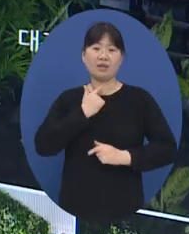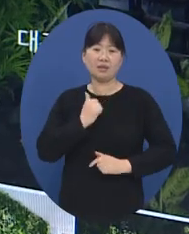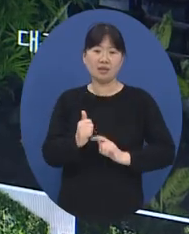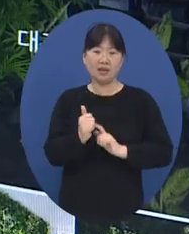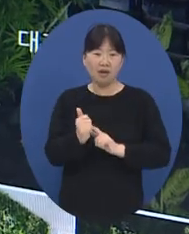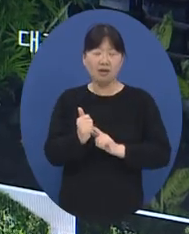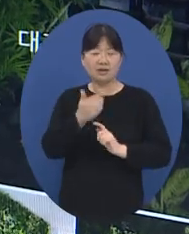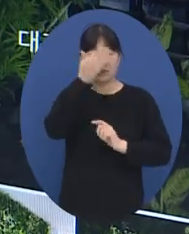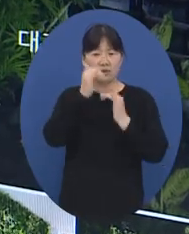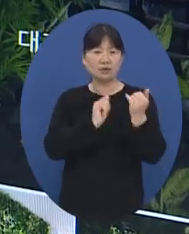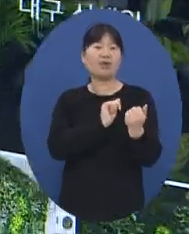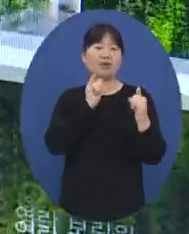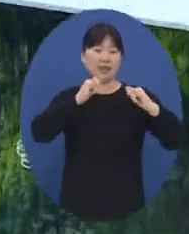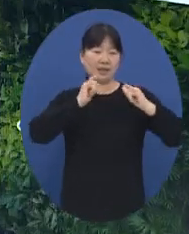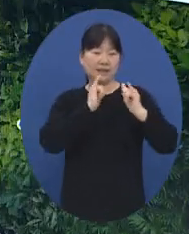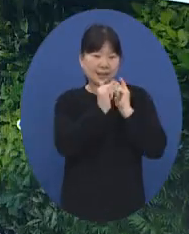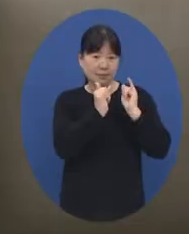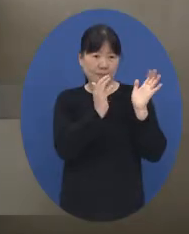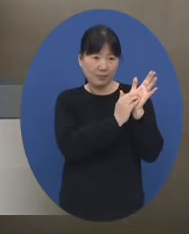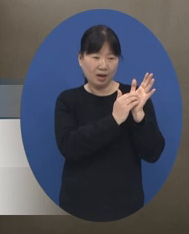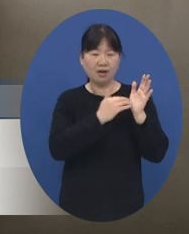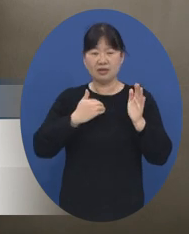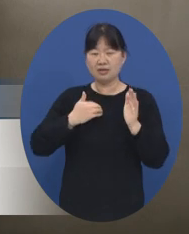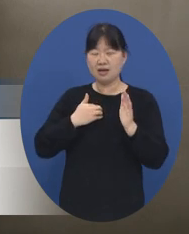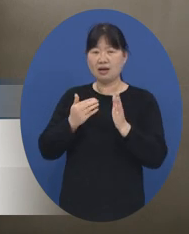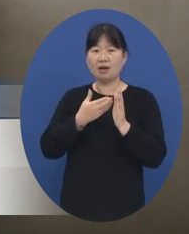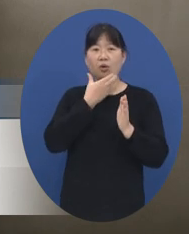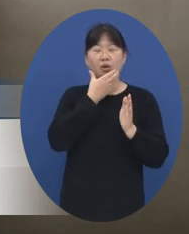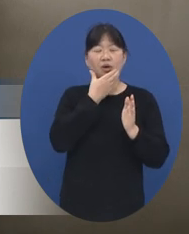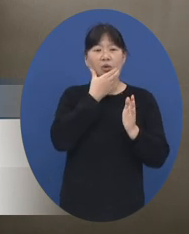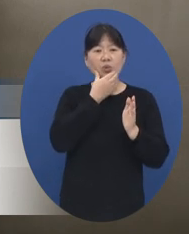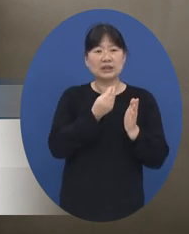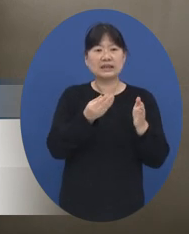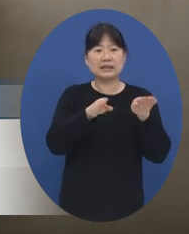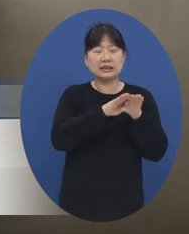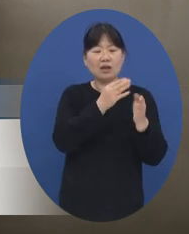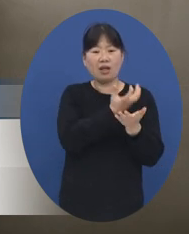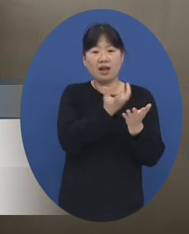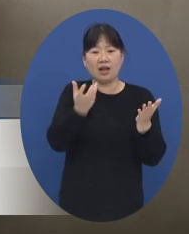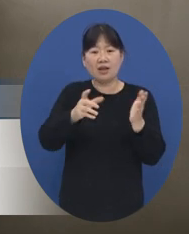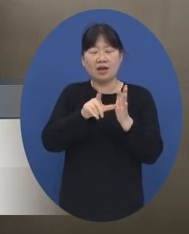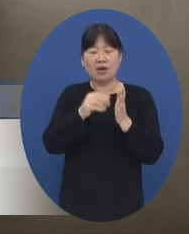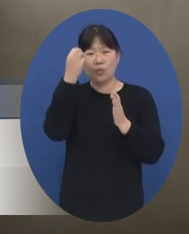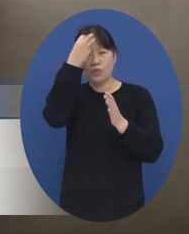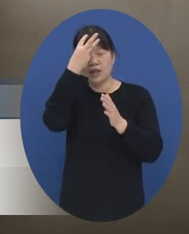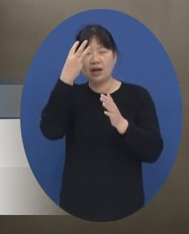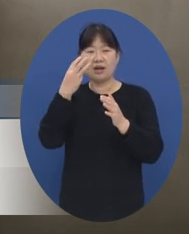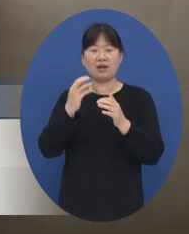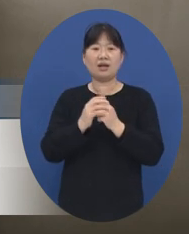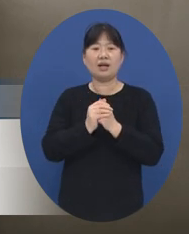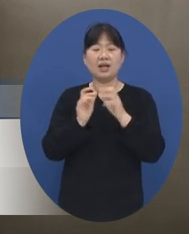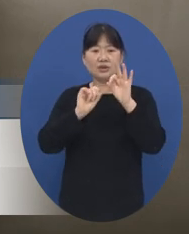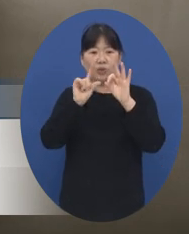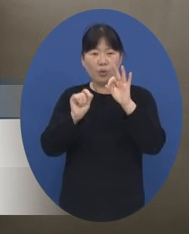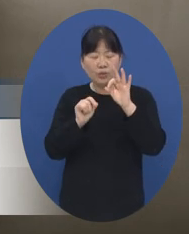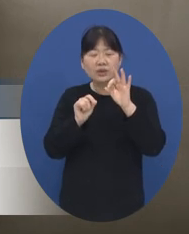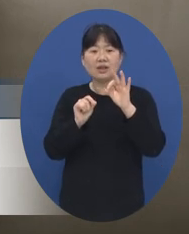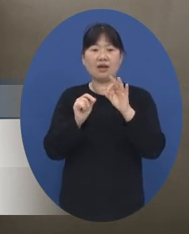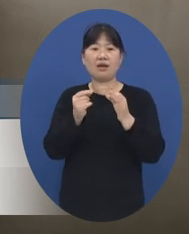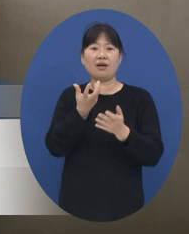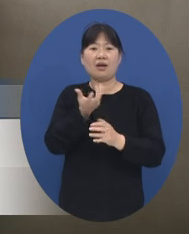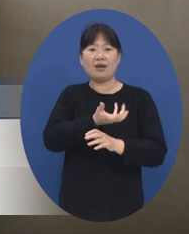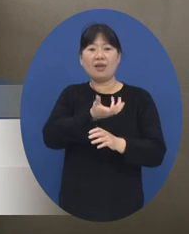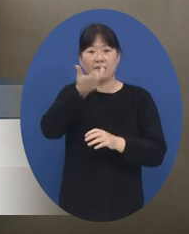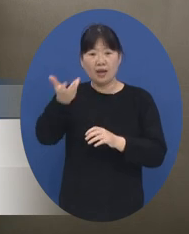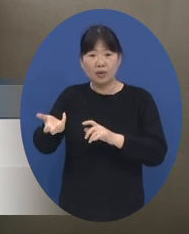청년들을 GTV가 만났습니다. 제가 퇴소했을 때는 고등학교 3학년 10월 달쯤에 퇴소를 했고요. 그래서 취업을 가장